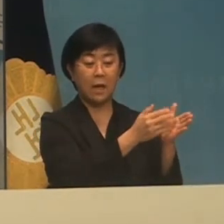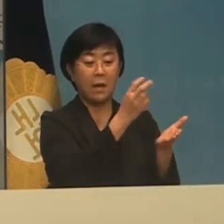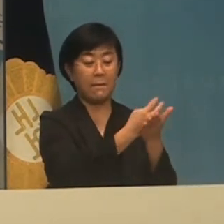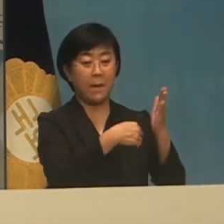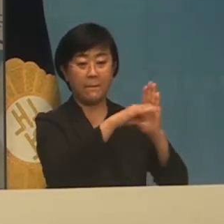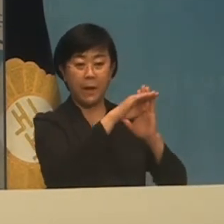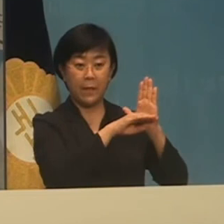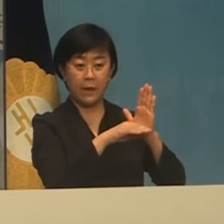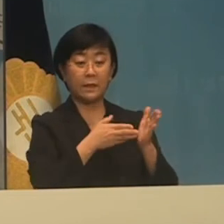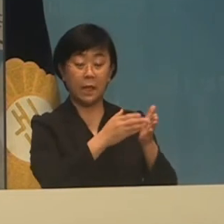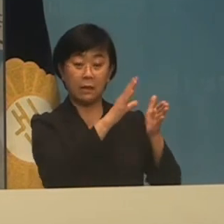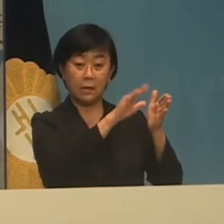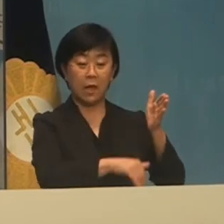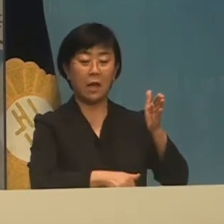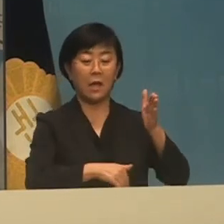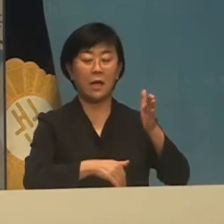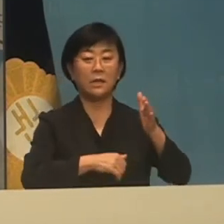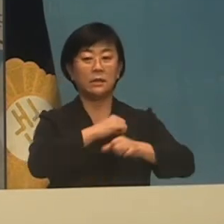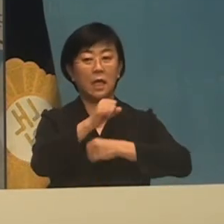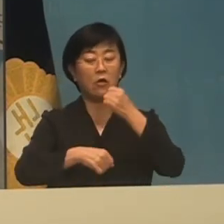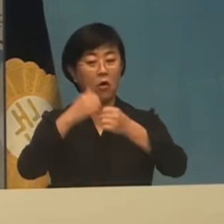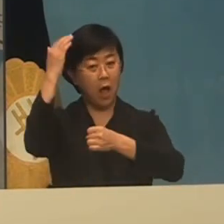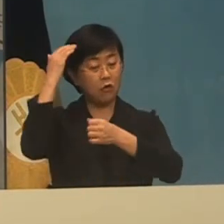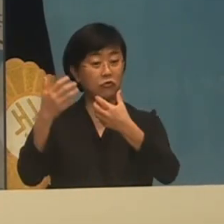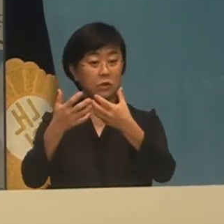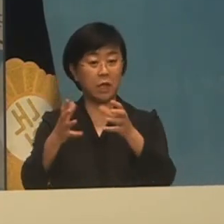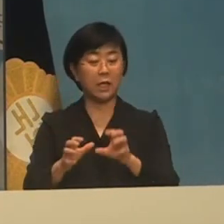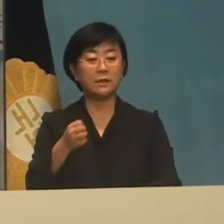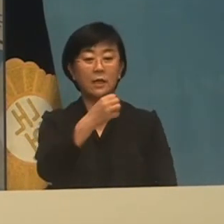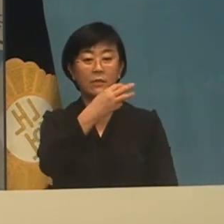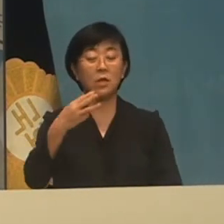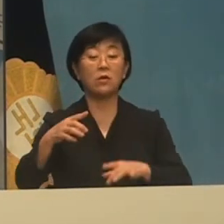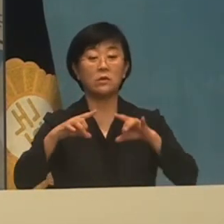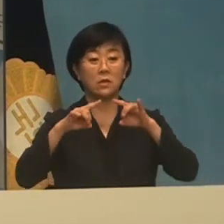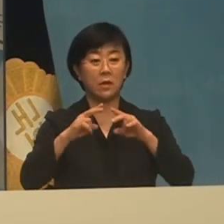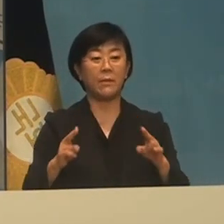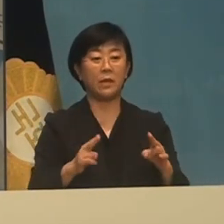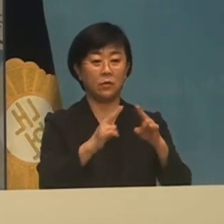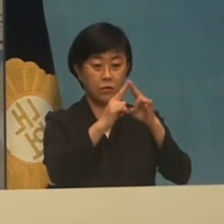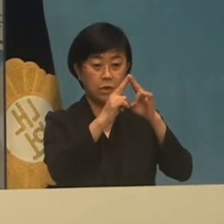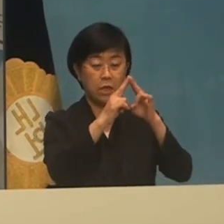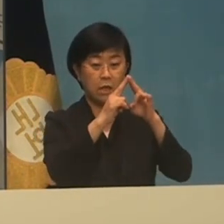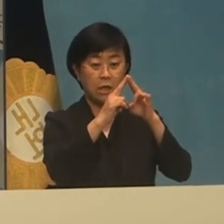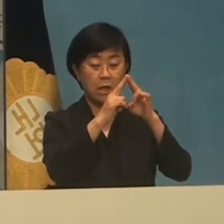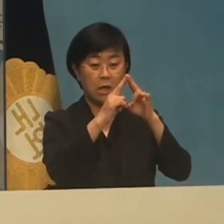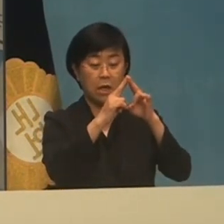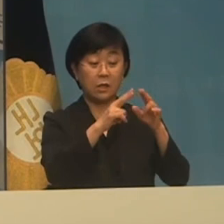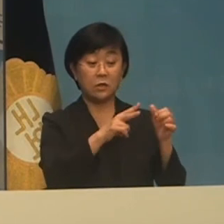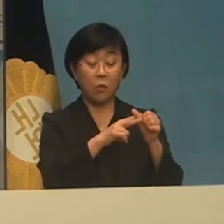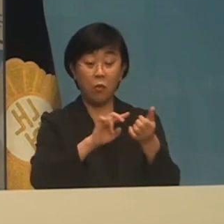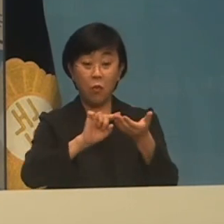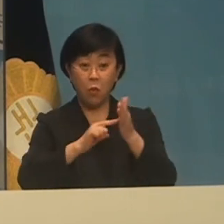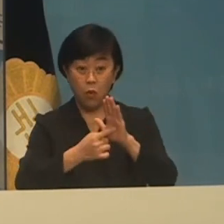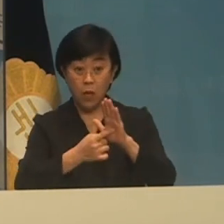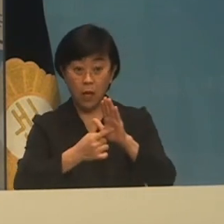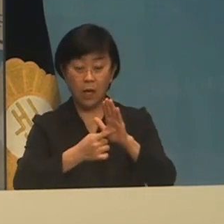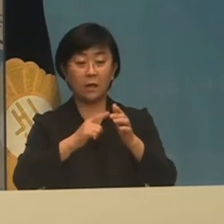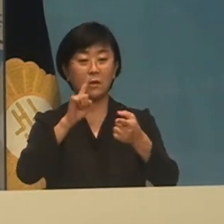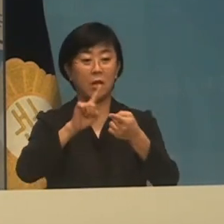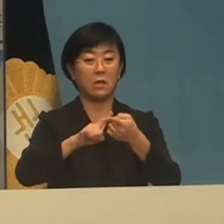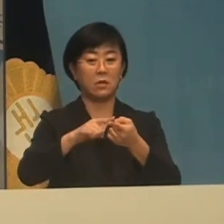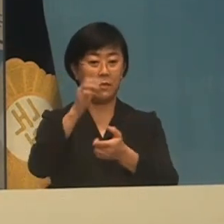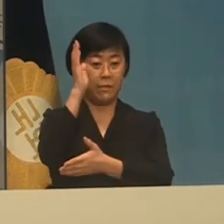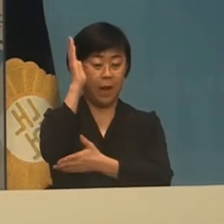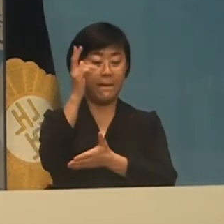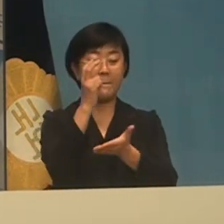법안을 제출한 당시 자유한국당 의원은 삼성전자 반도체 공장의 정보 공개 청구 소송을 언급하며